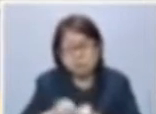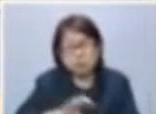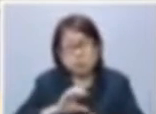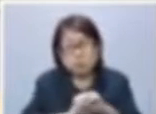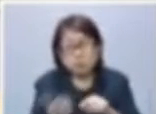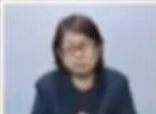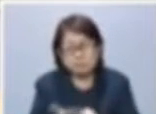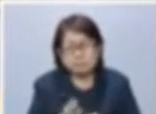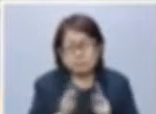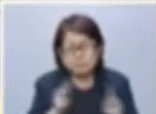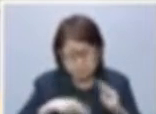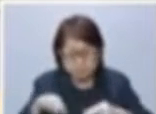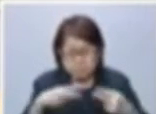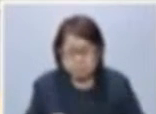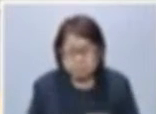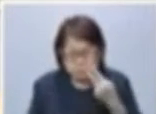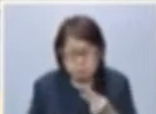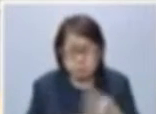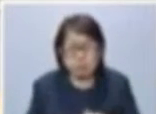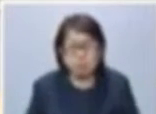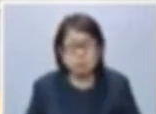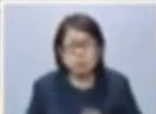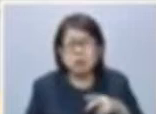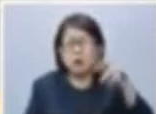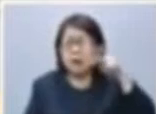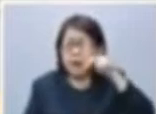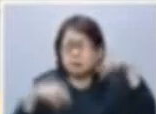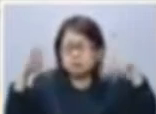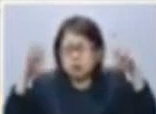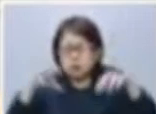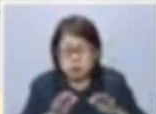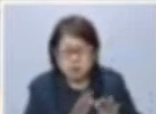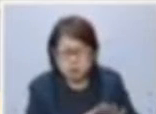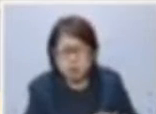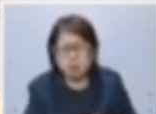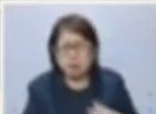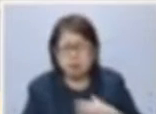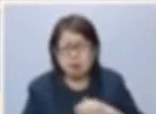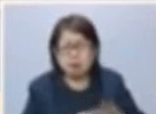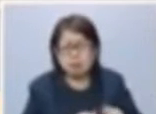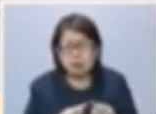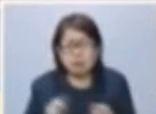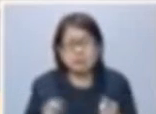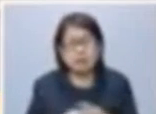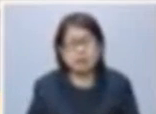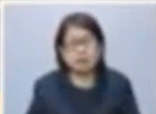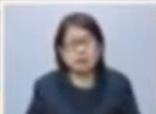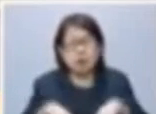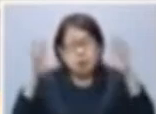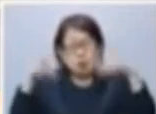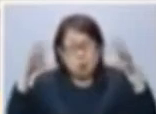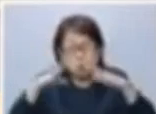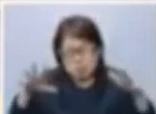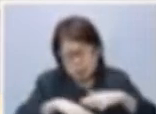กรรมาธิการได้ดูด้วยไหมคะว่าเราจะต้องเก็บน้ำฝนไว้ให้ได้ในขณะที่น้ำหลากหล